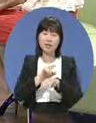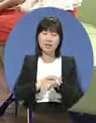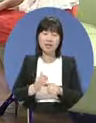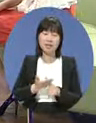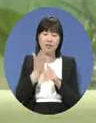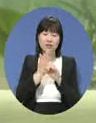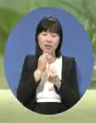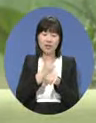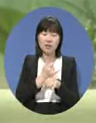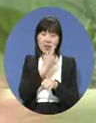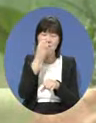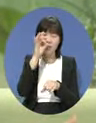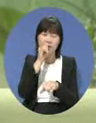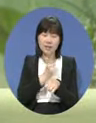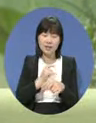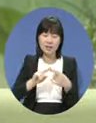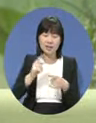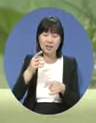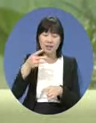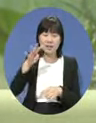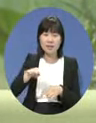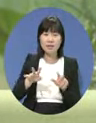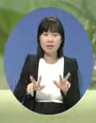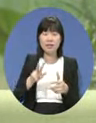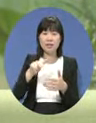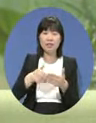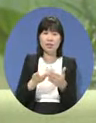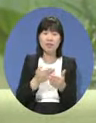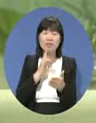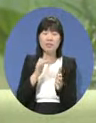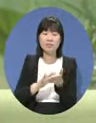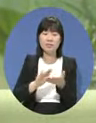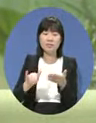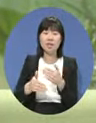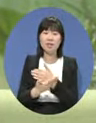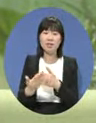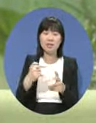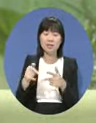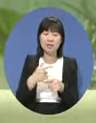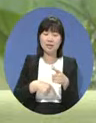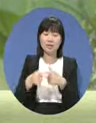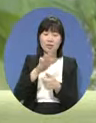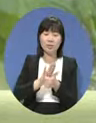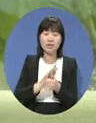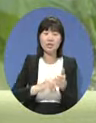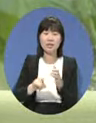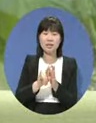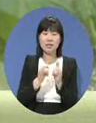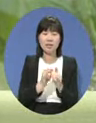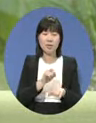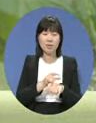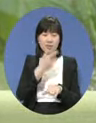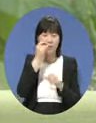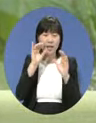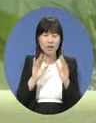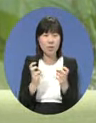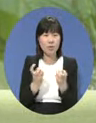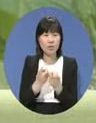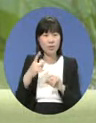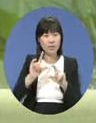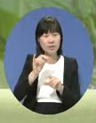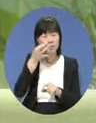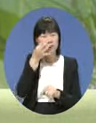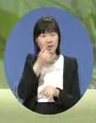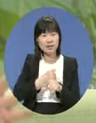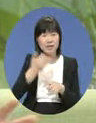길러지고 있는지 확인해 보실 수 있는 이런 체크리스트 지금 읽어드렸는데요. 자, 여러분의 이해를 조금 더 돕기 위해서 사회성이 부족한 아이는 과연 어떤